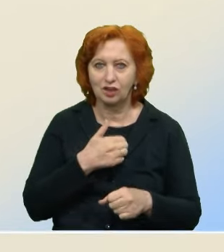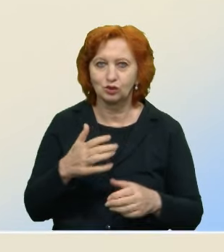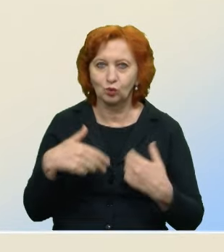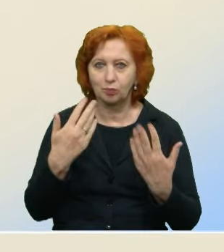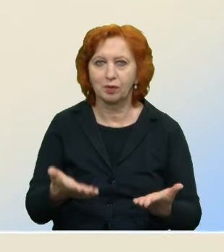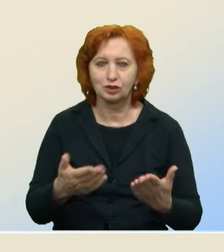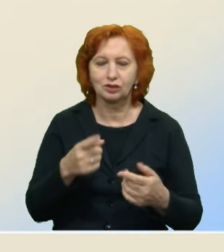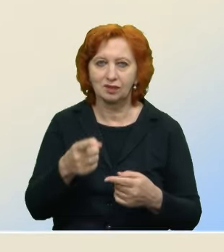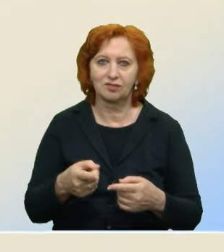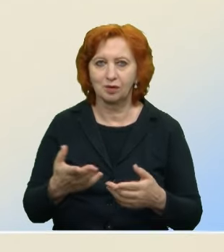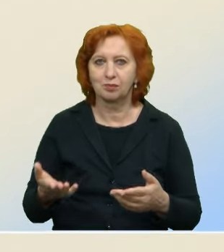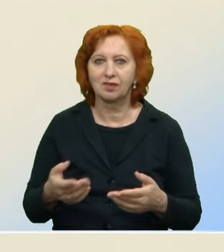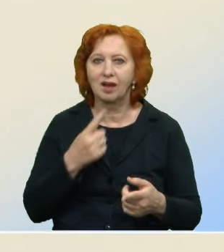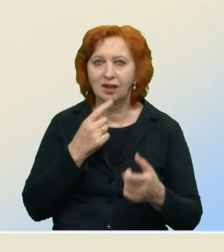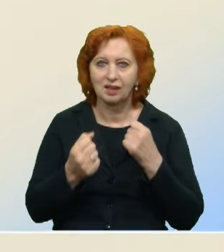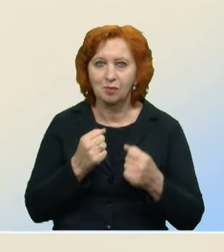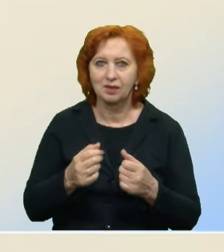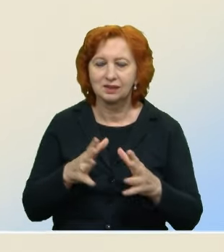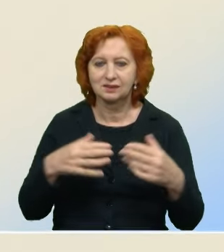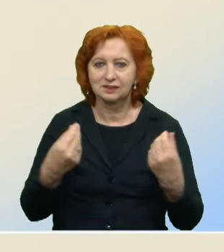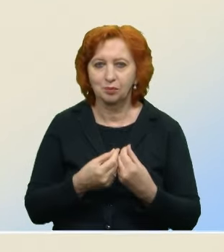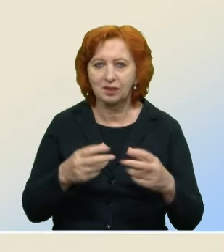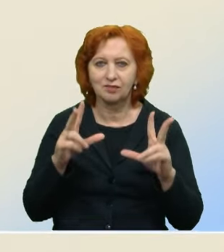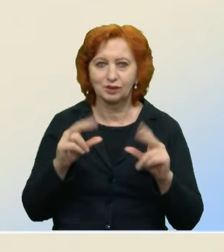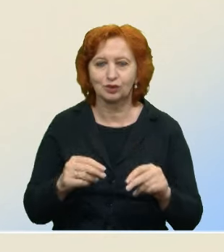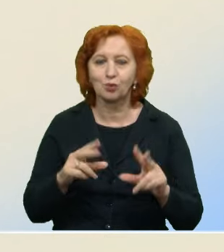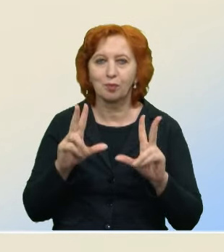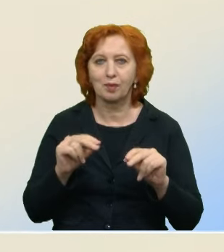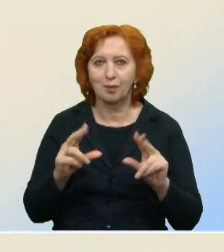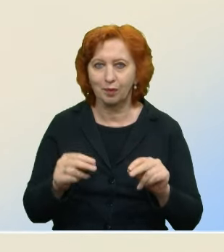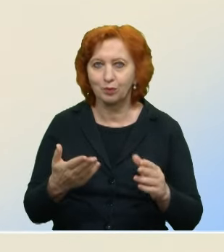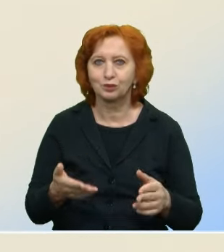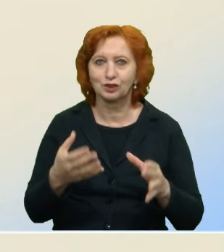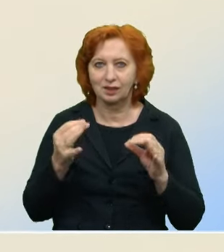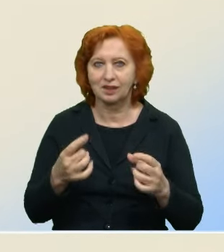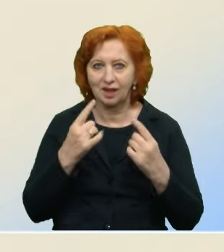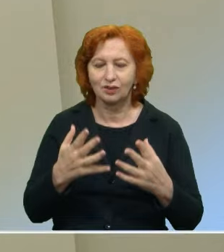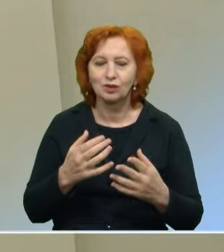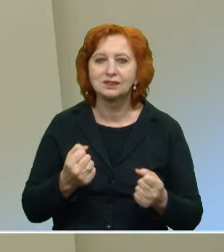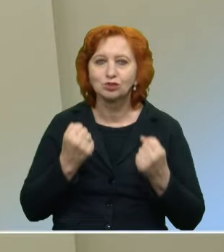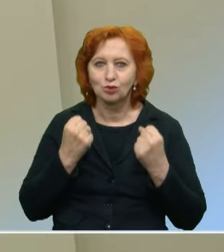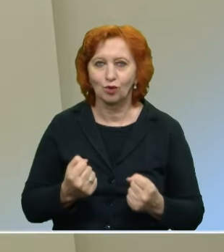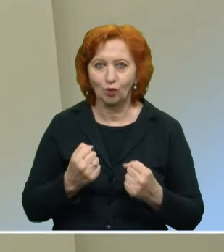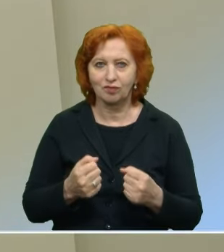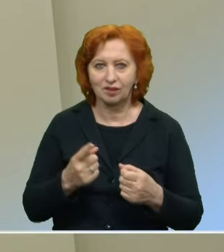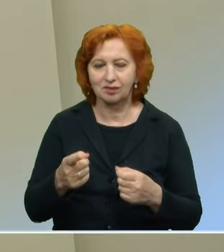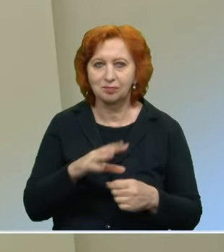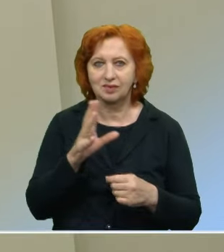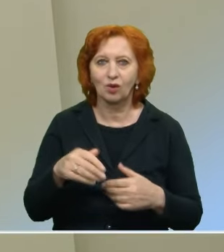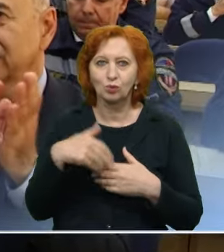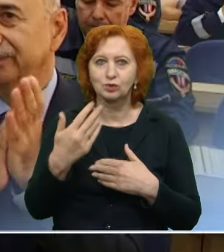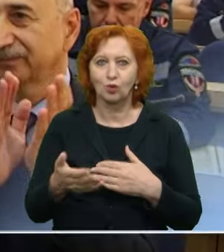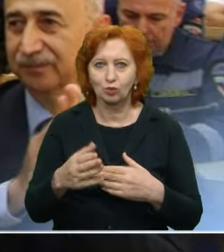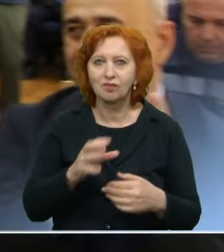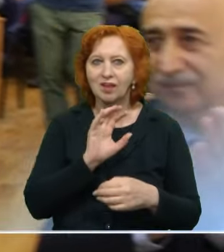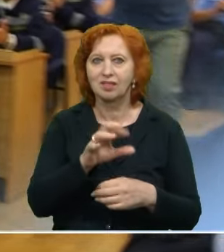день пожелать вам крепкого семейного счастья, благополучия, конечно, крепкого здоровья. Лучших сотрудников наградили